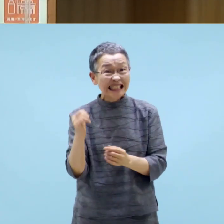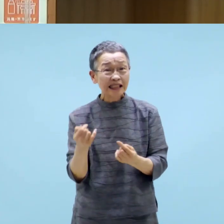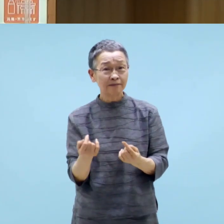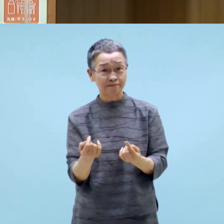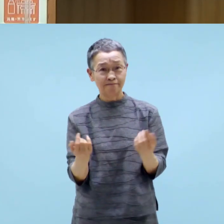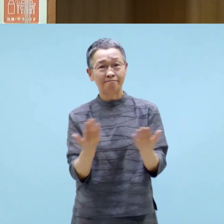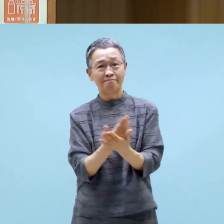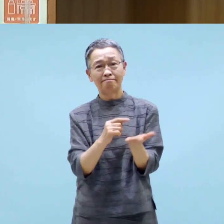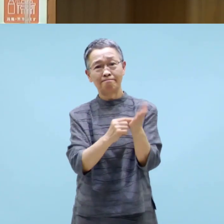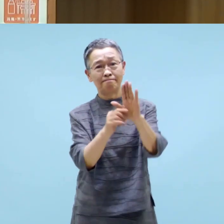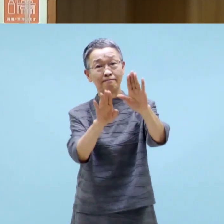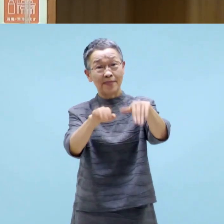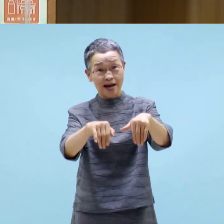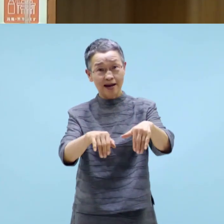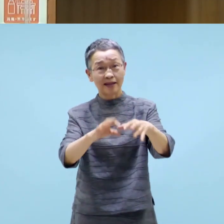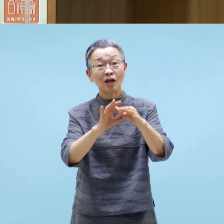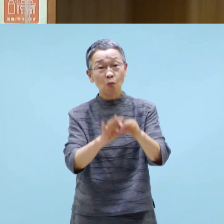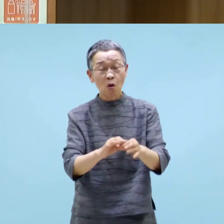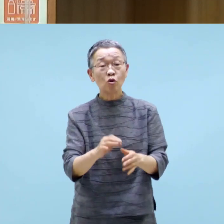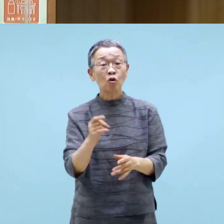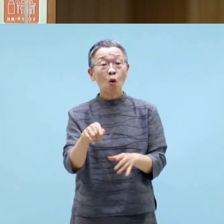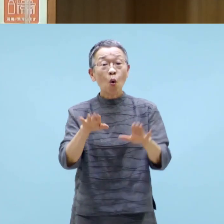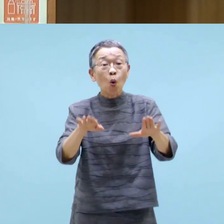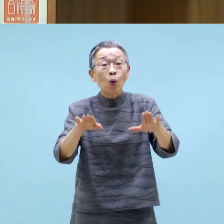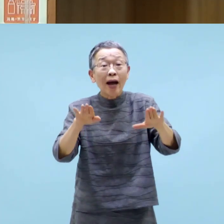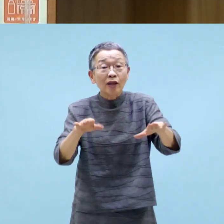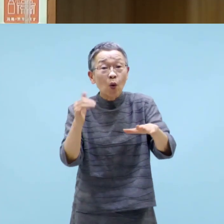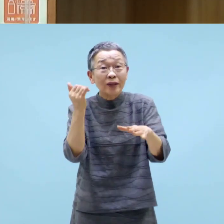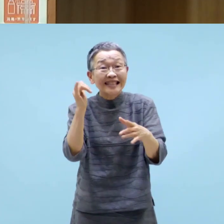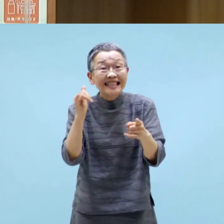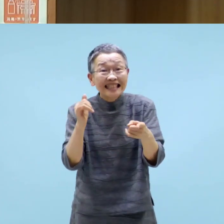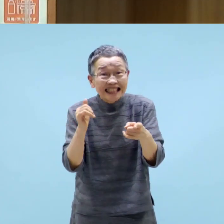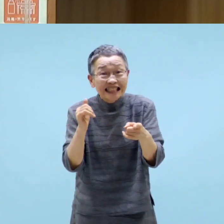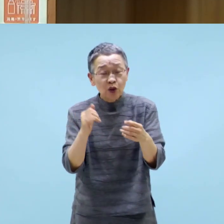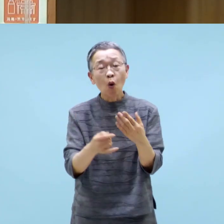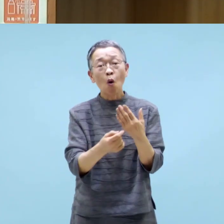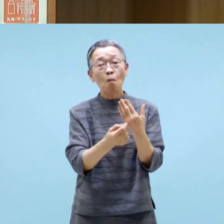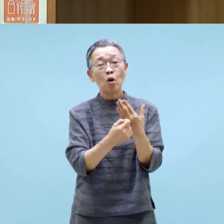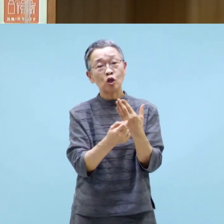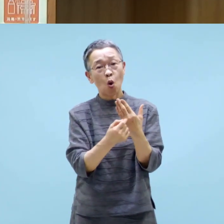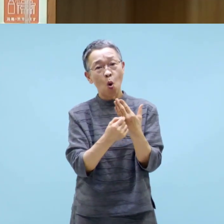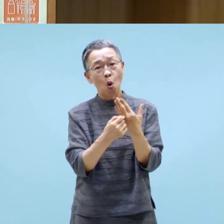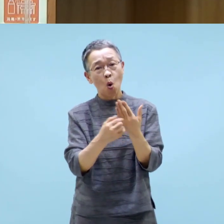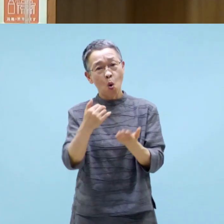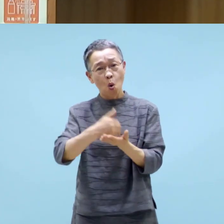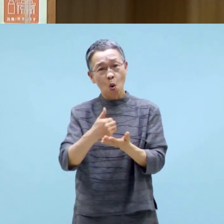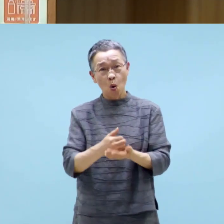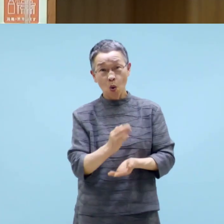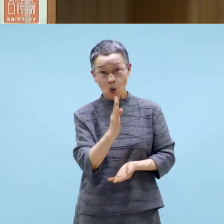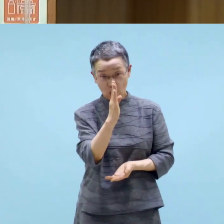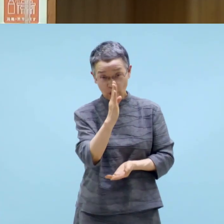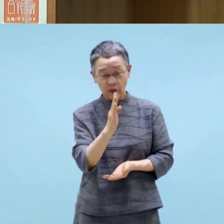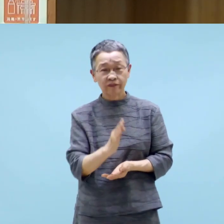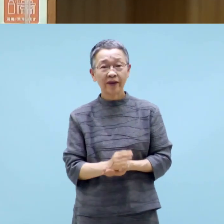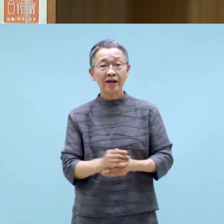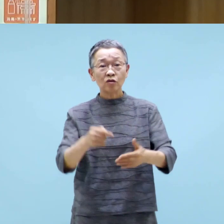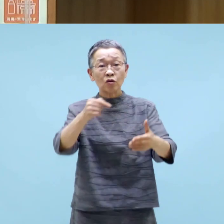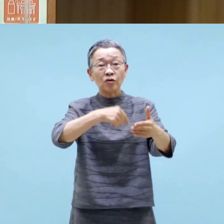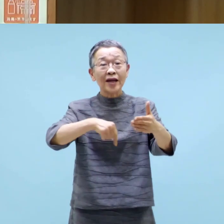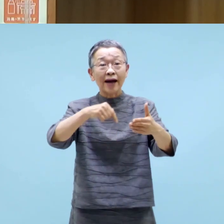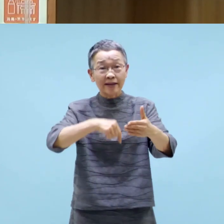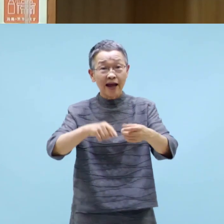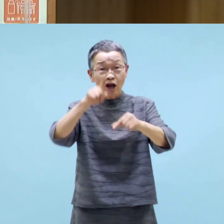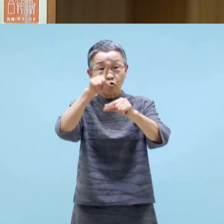。まずその今回の人事のポイントについて教えていただきたいのと、その中でですね、地方省庁